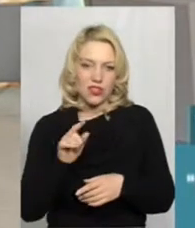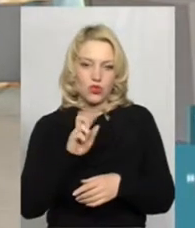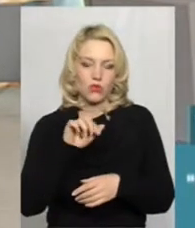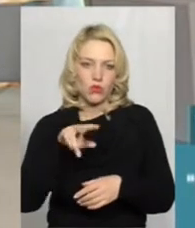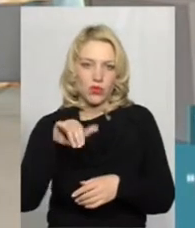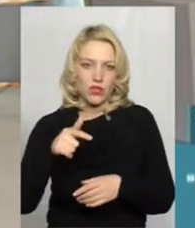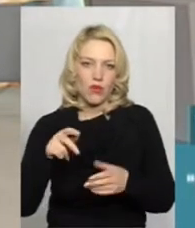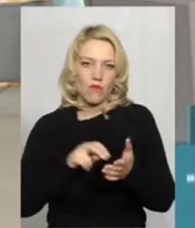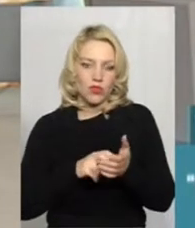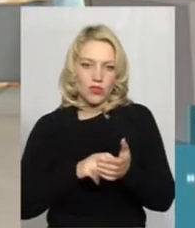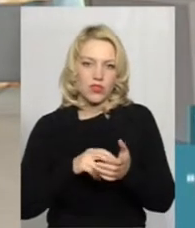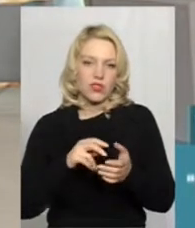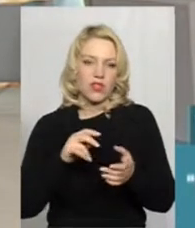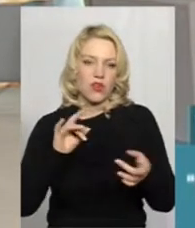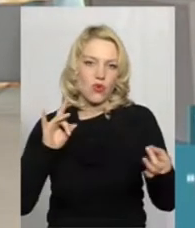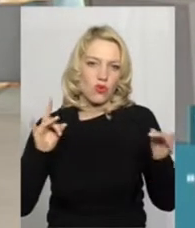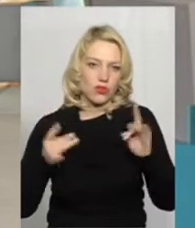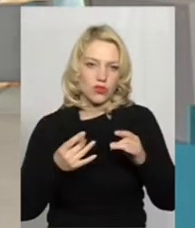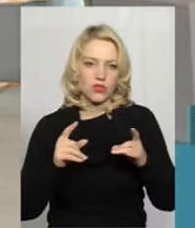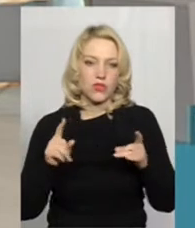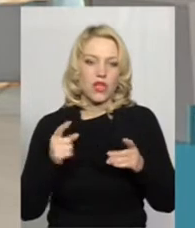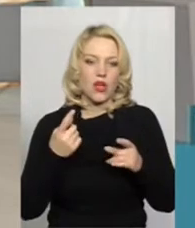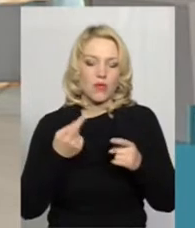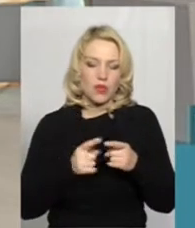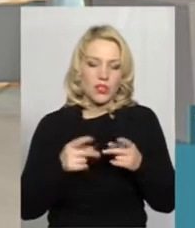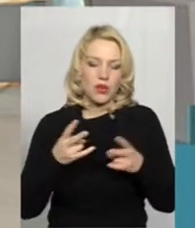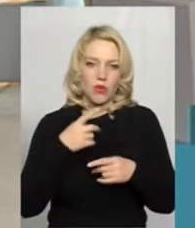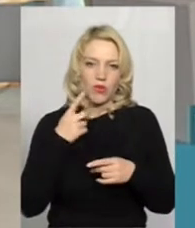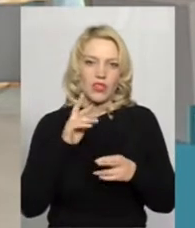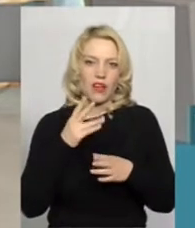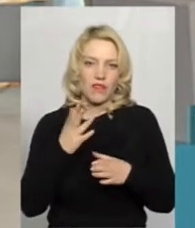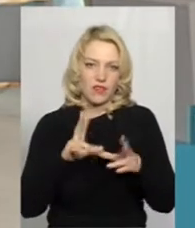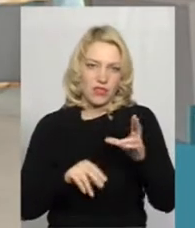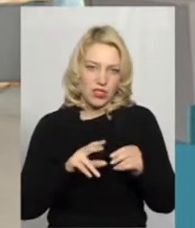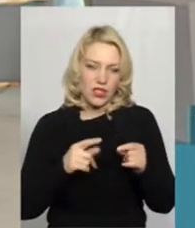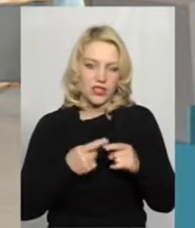боїться розголосу, що про це треба говорити. Як ви вважаєте, такі акції, вони